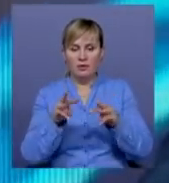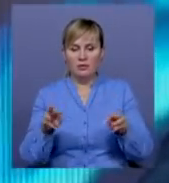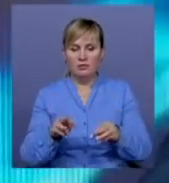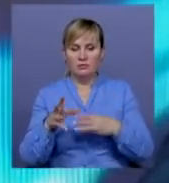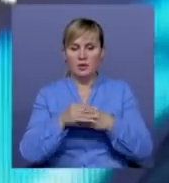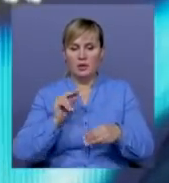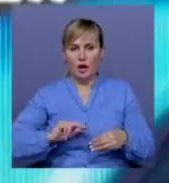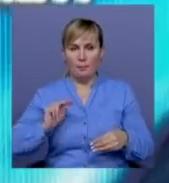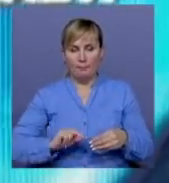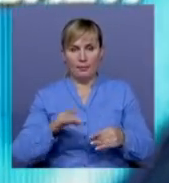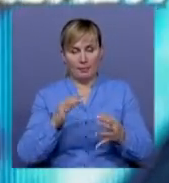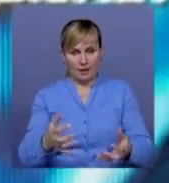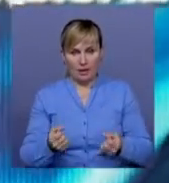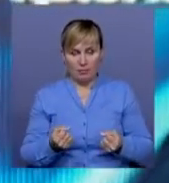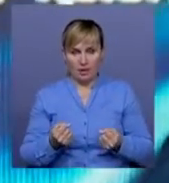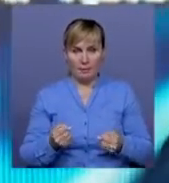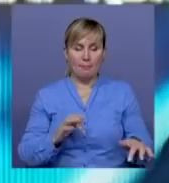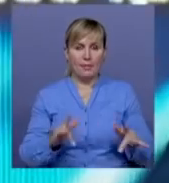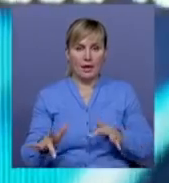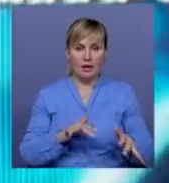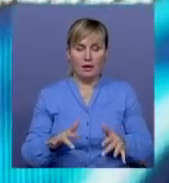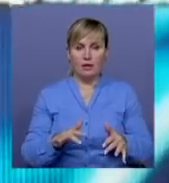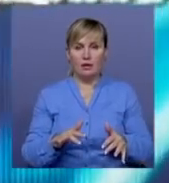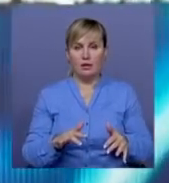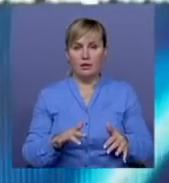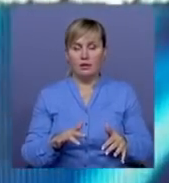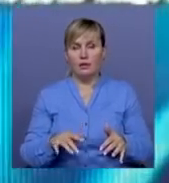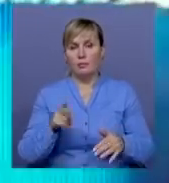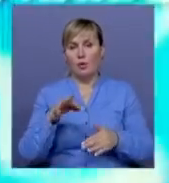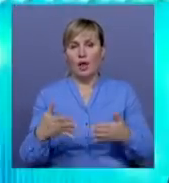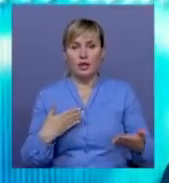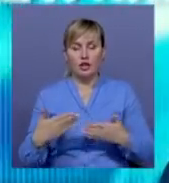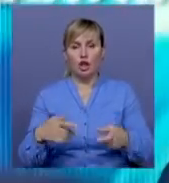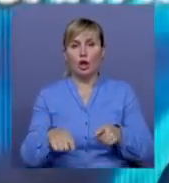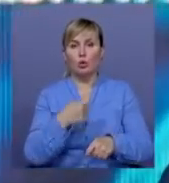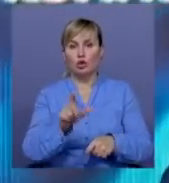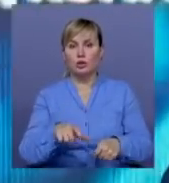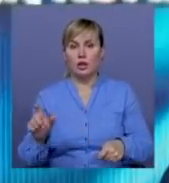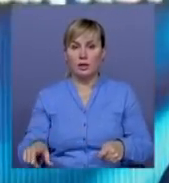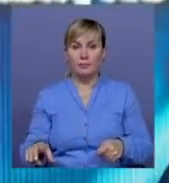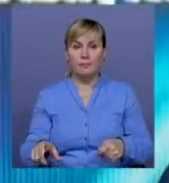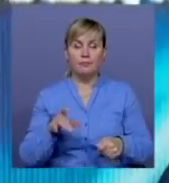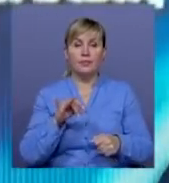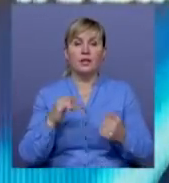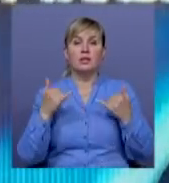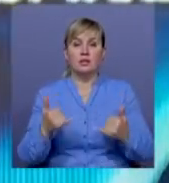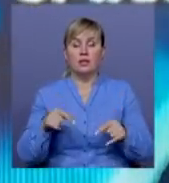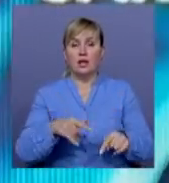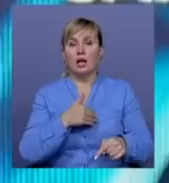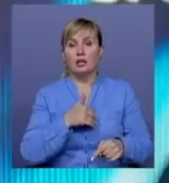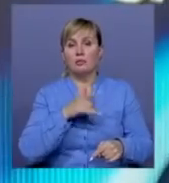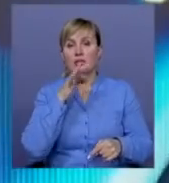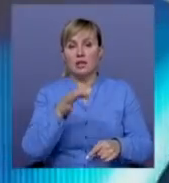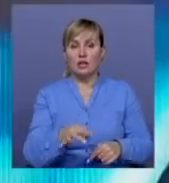вместе работаем и принимаем меры в отношении нарушителей. Здесь хотел бы отметить,